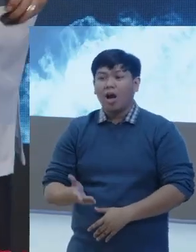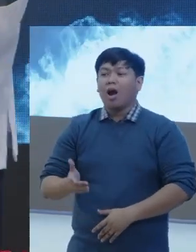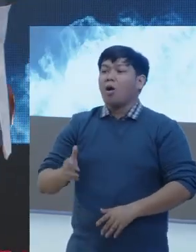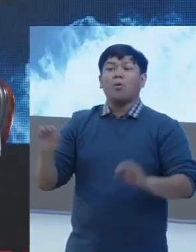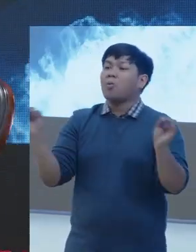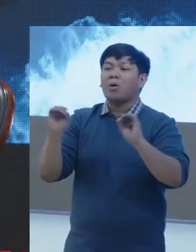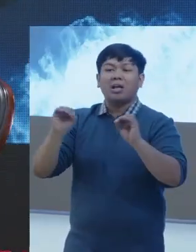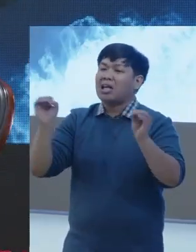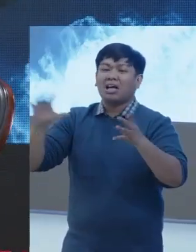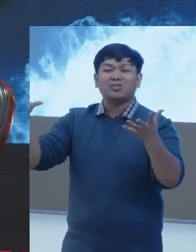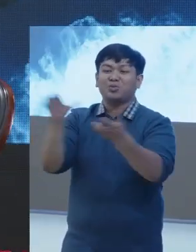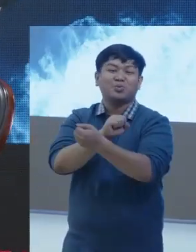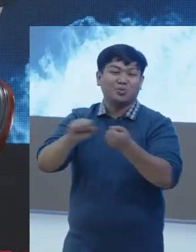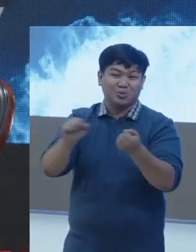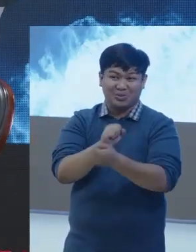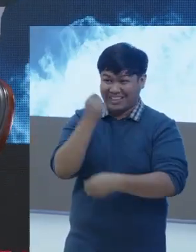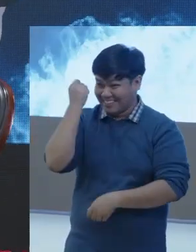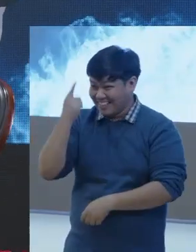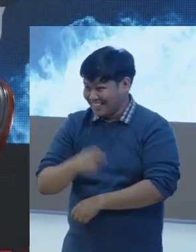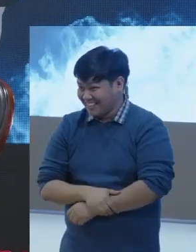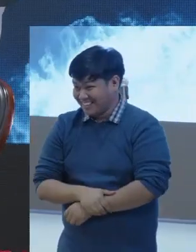Katulad ni Peter.